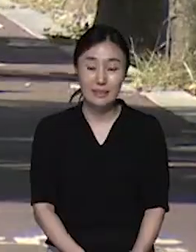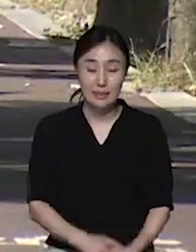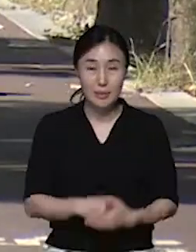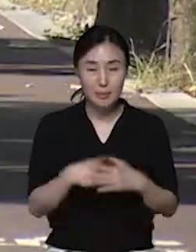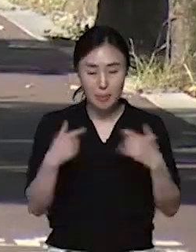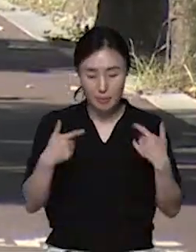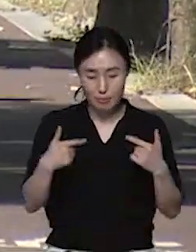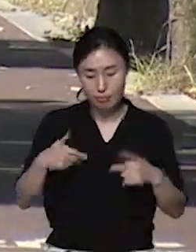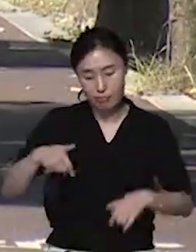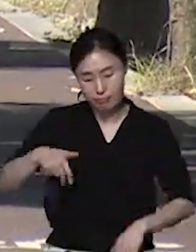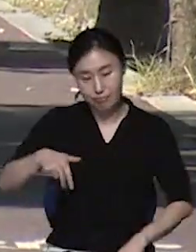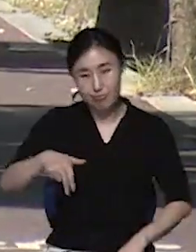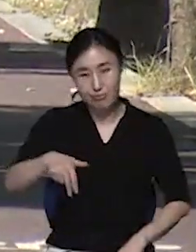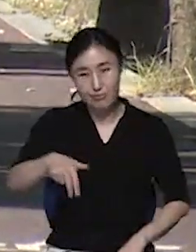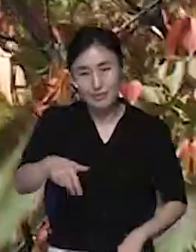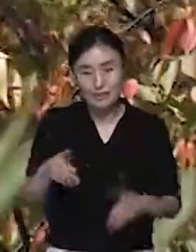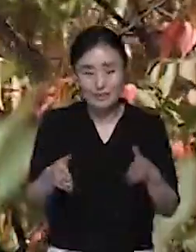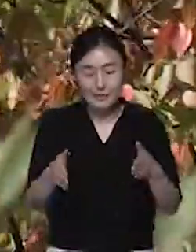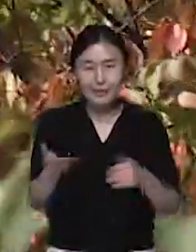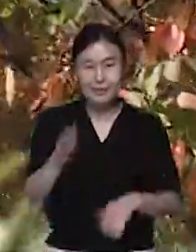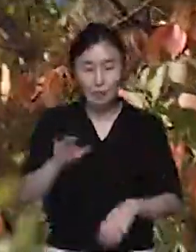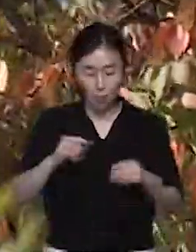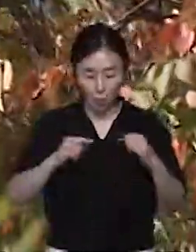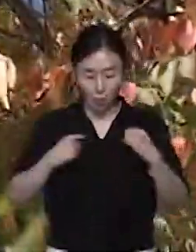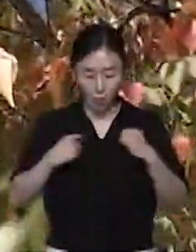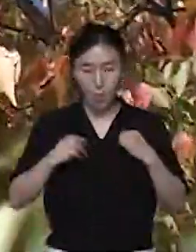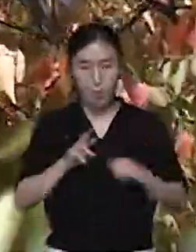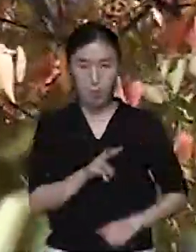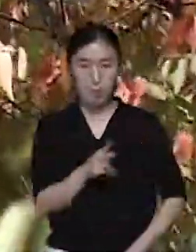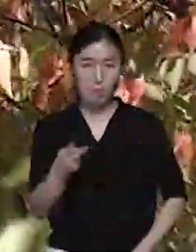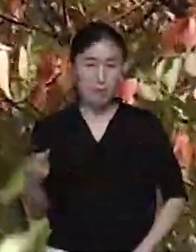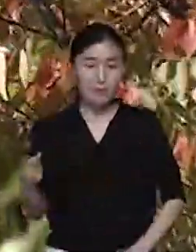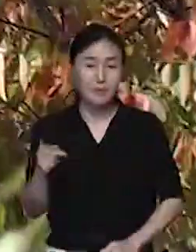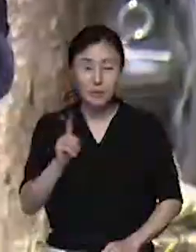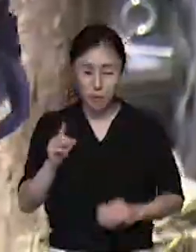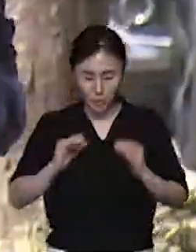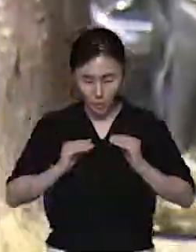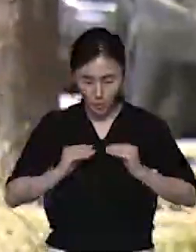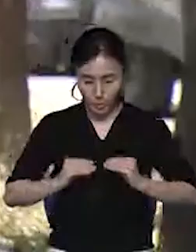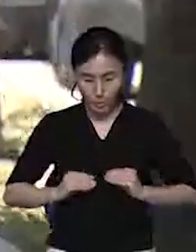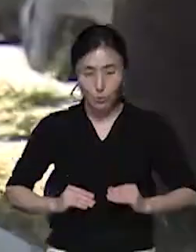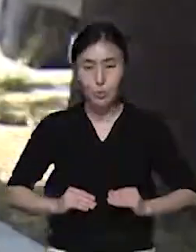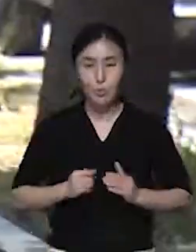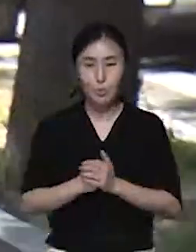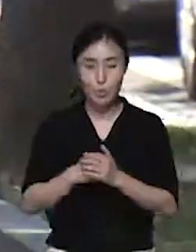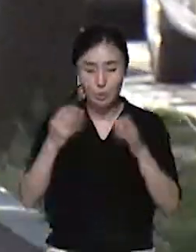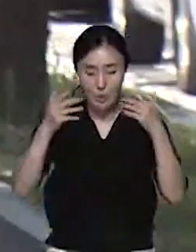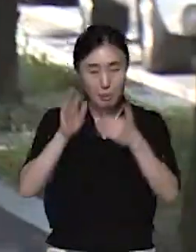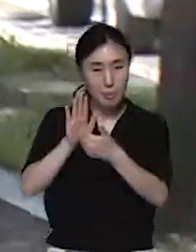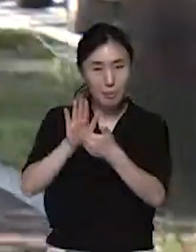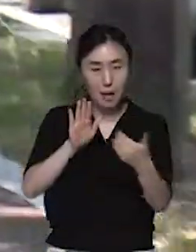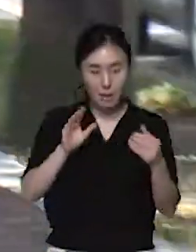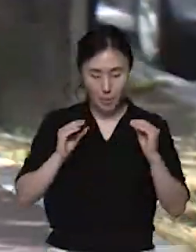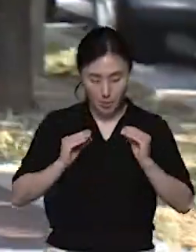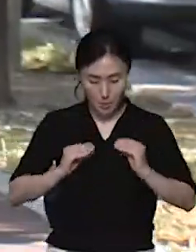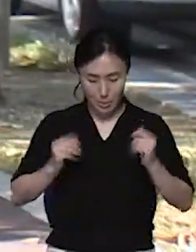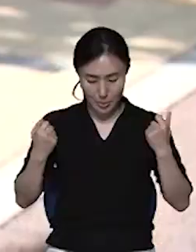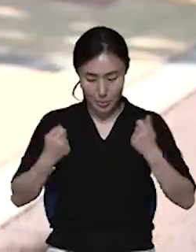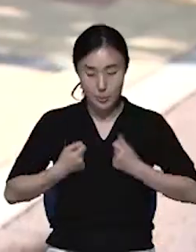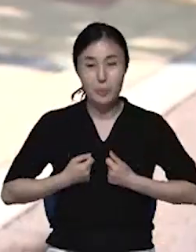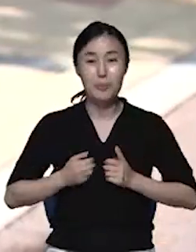매일 걷는 산책길이지만 옷차림만은 달라졌습니다. 두꺼운 패딩에 바람막이 외투까지